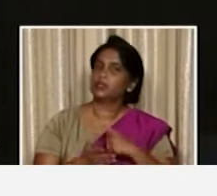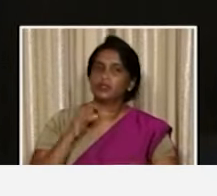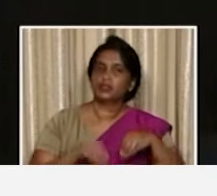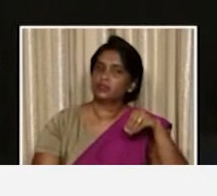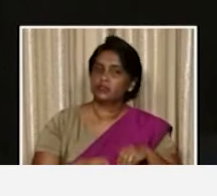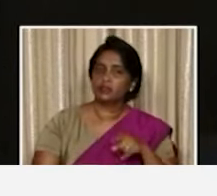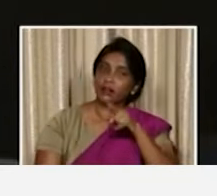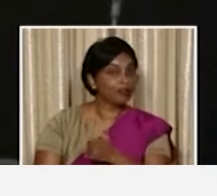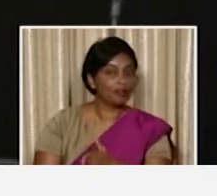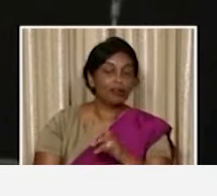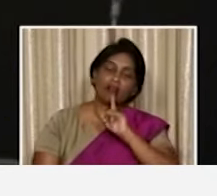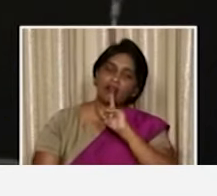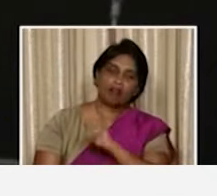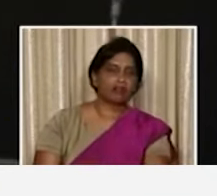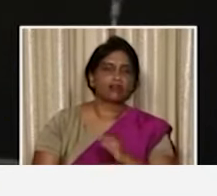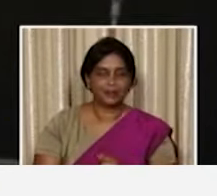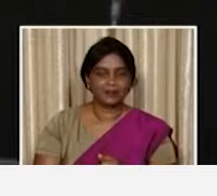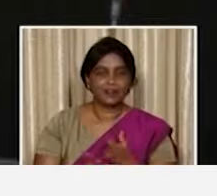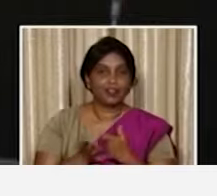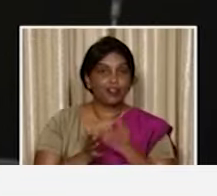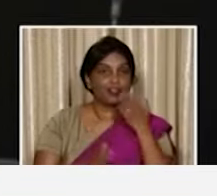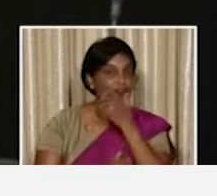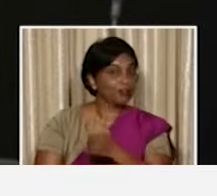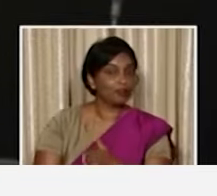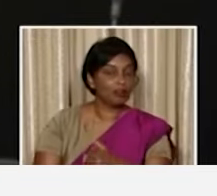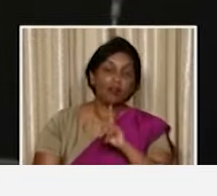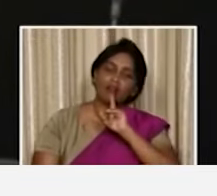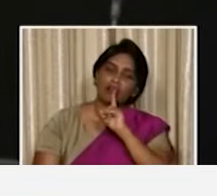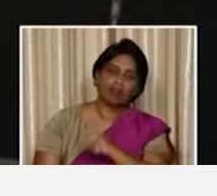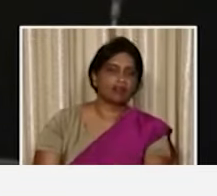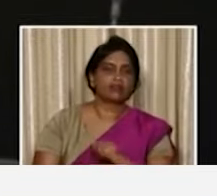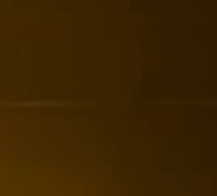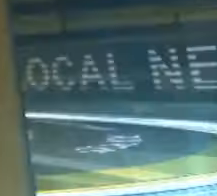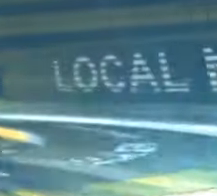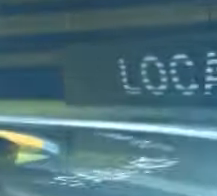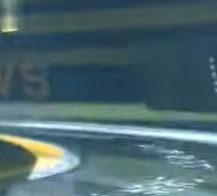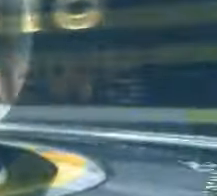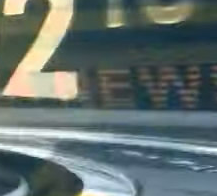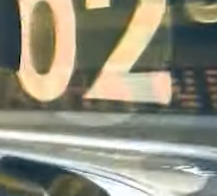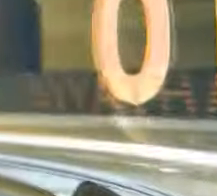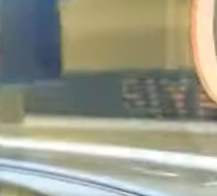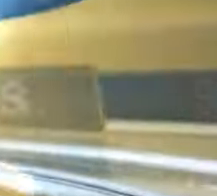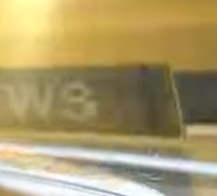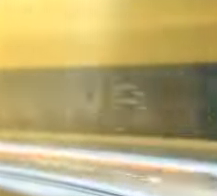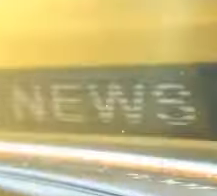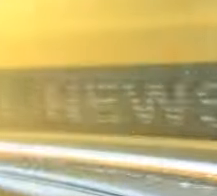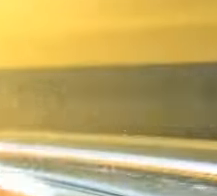ජේසි හරියට කියන්න මොන ක්‍රමයටද ඡන්දය ඕන අගමැතිගෙන් පිළිතුරු